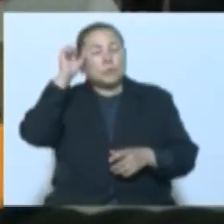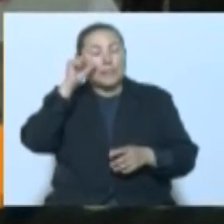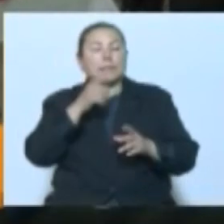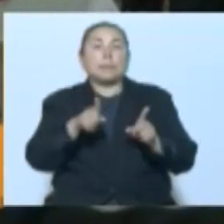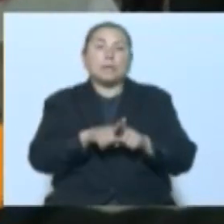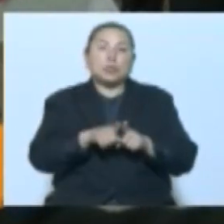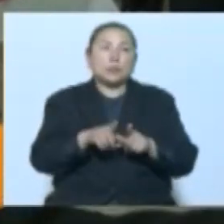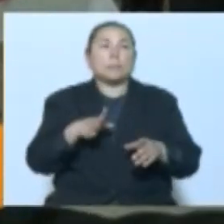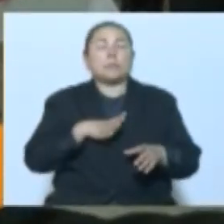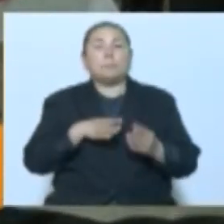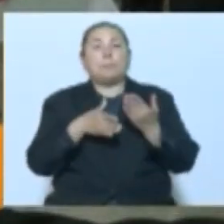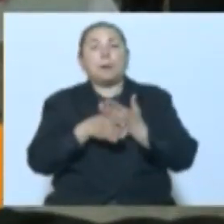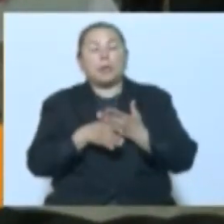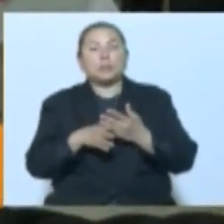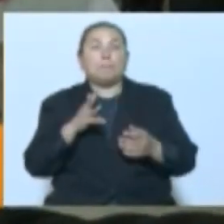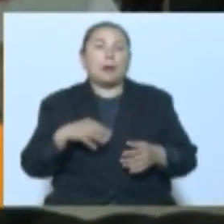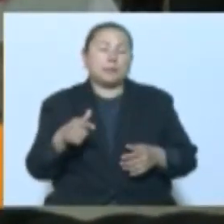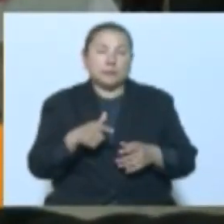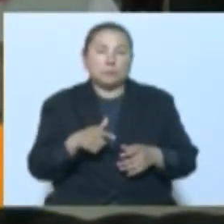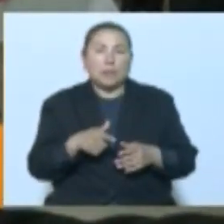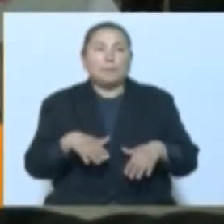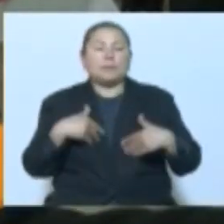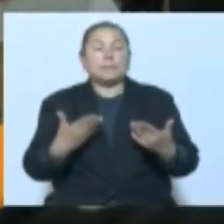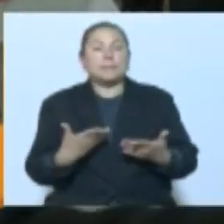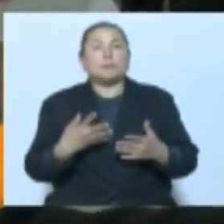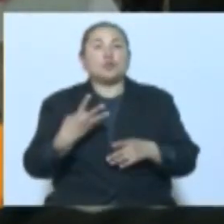также благодарят помогающих им магистауцев.